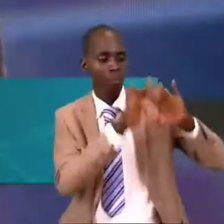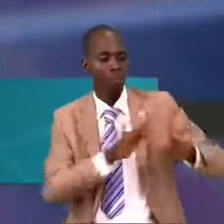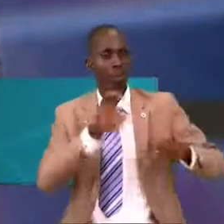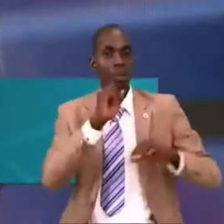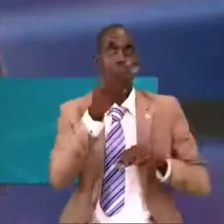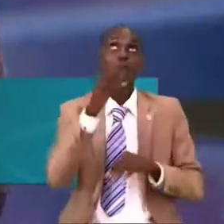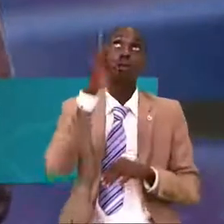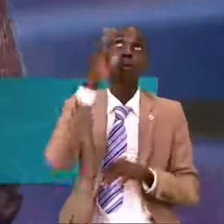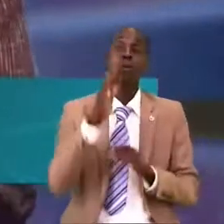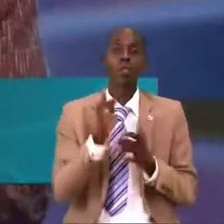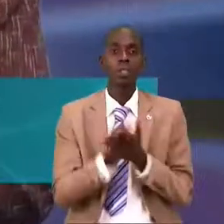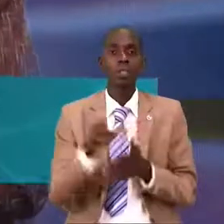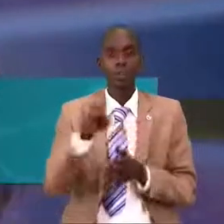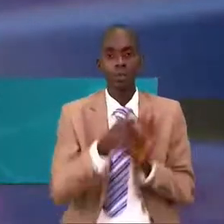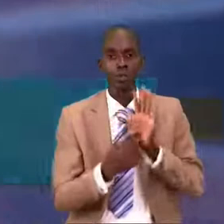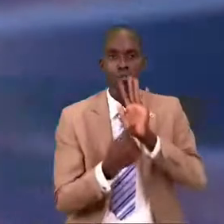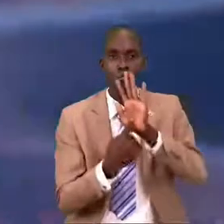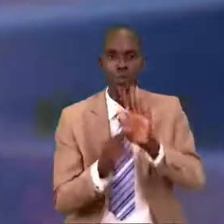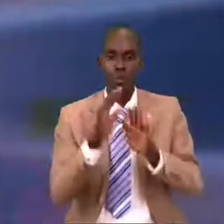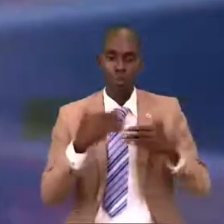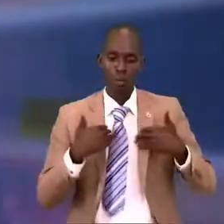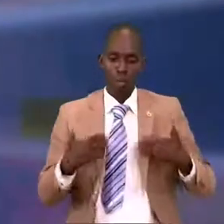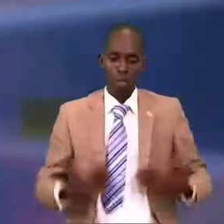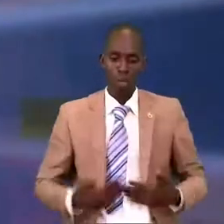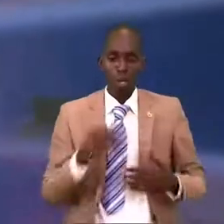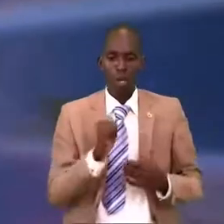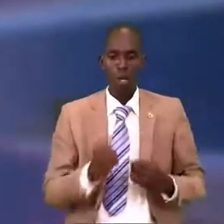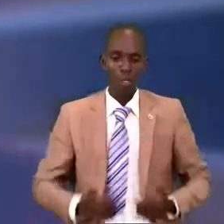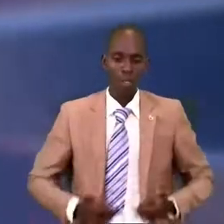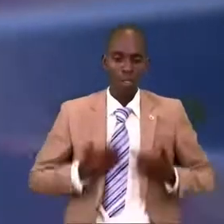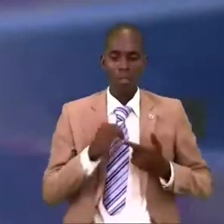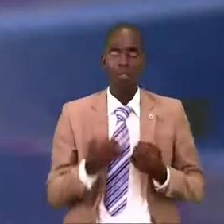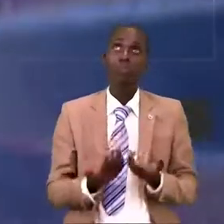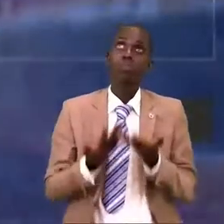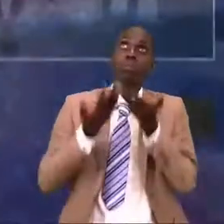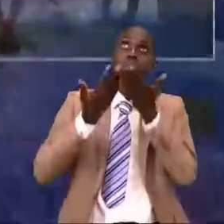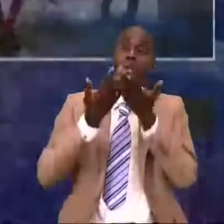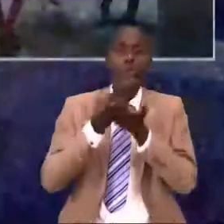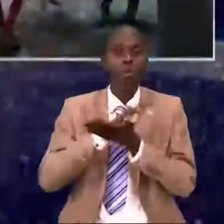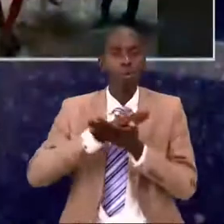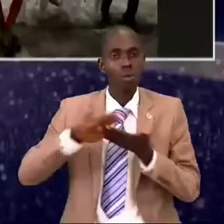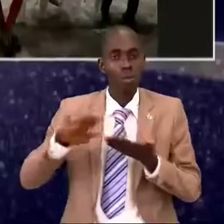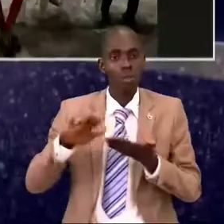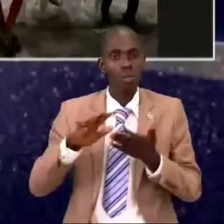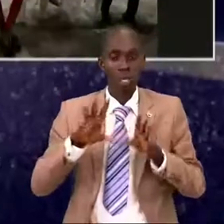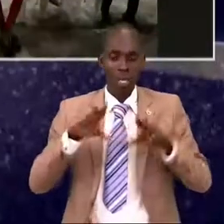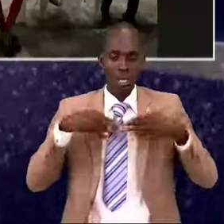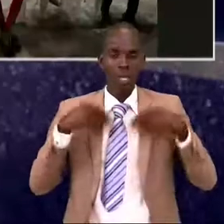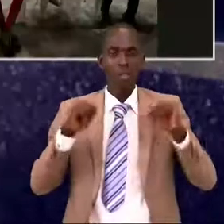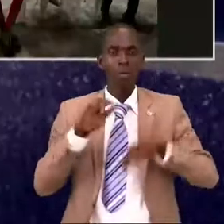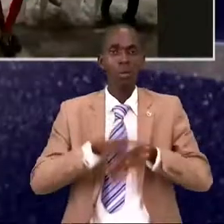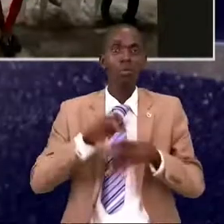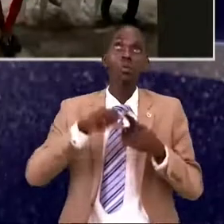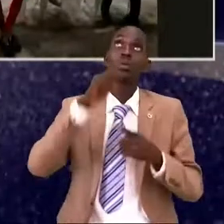saint, agréable à Dieu, ce qui sera de votre part un culte raisonnable. Et